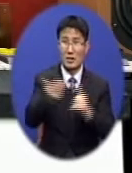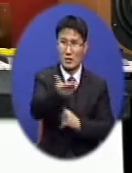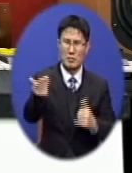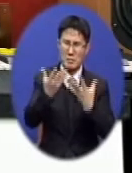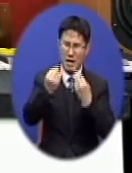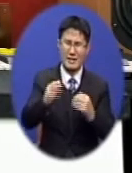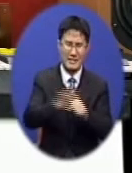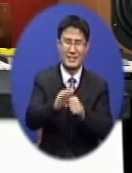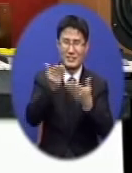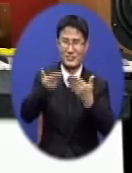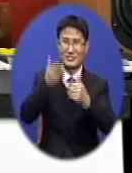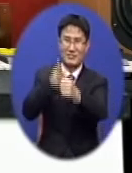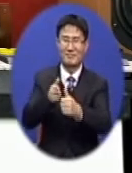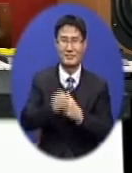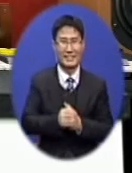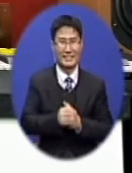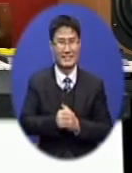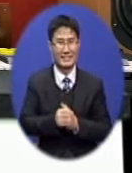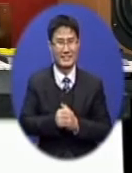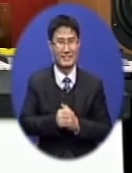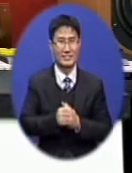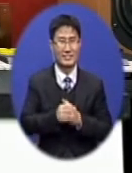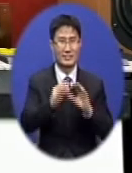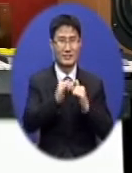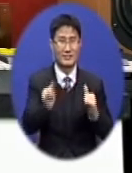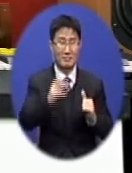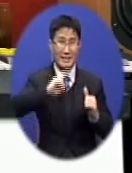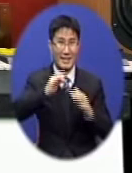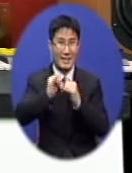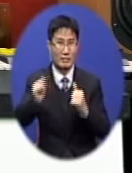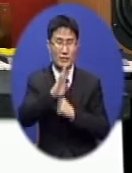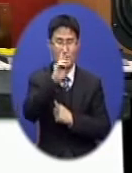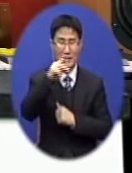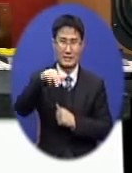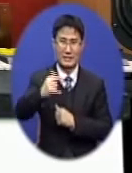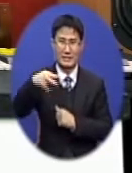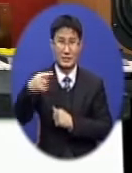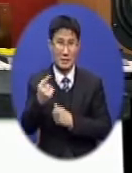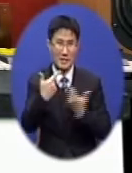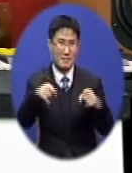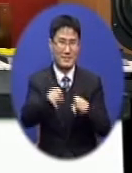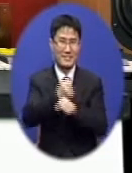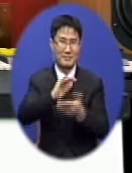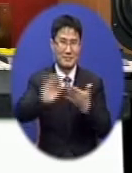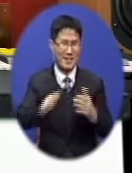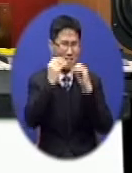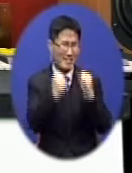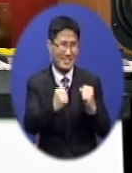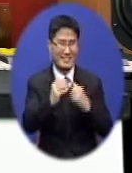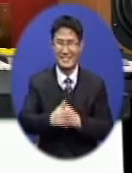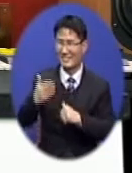많이 사랑해 주십시오. 그때. 네. 네. 우리 국민 가수 박진도 씨와 함께 했습니다. 박진도 씨 화이팅. 네.